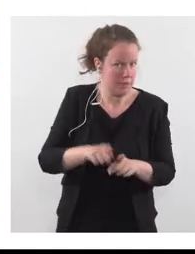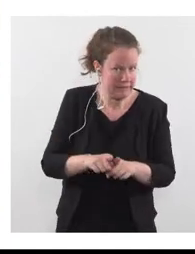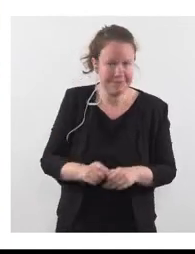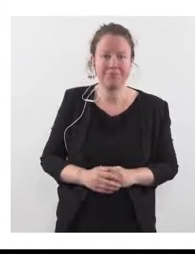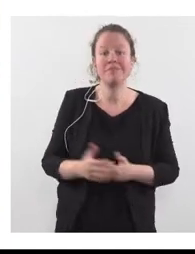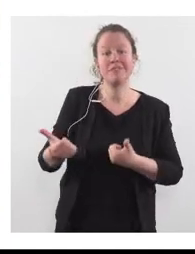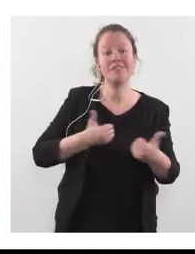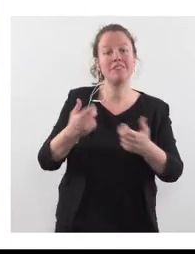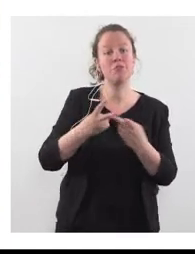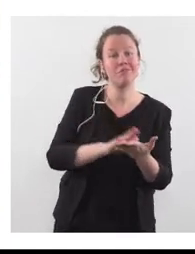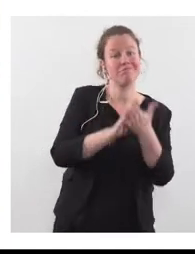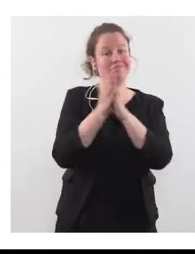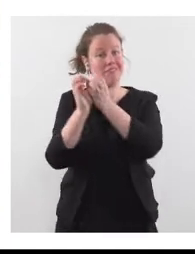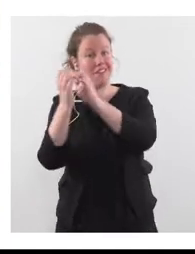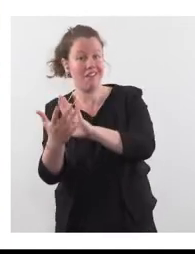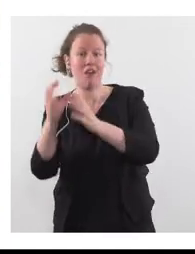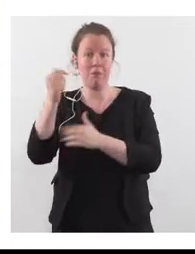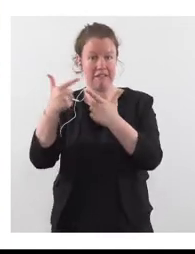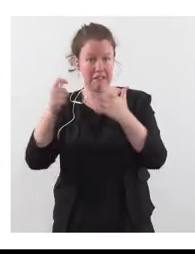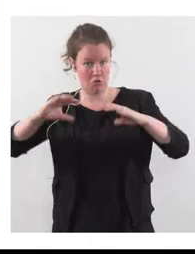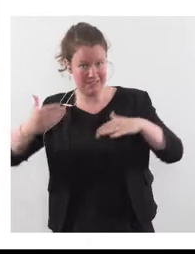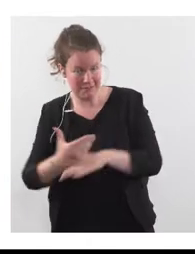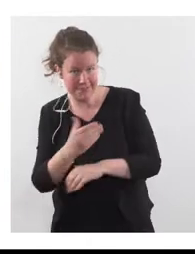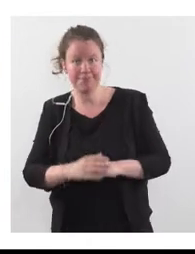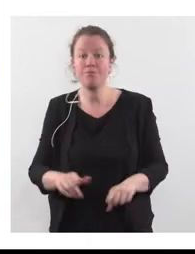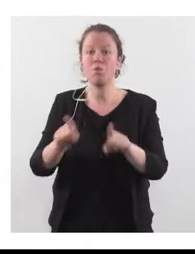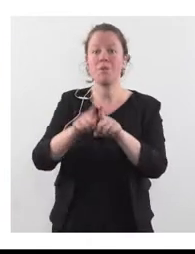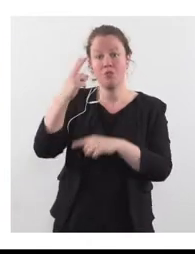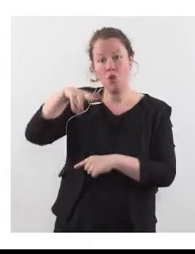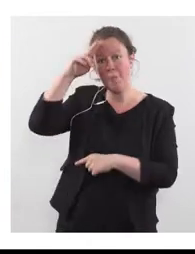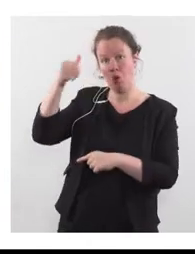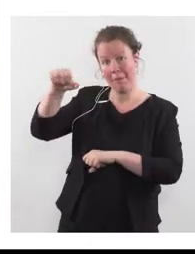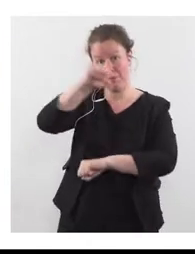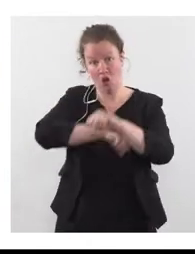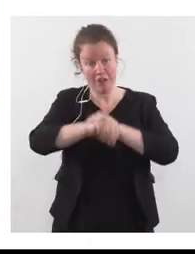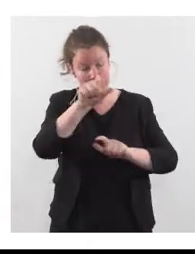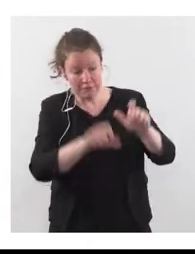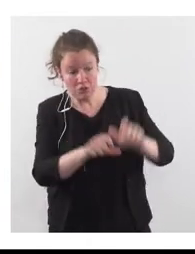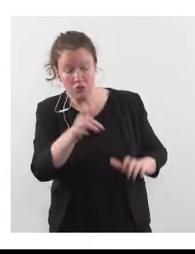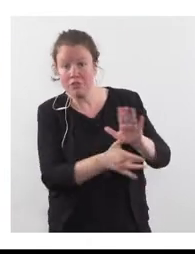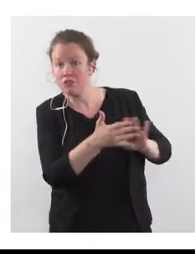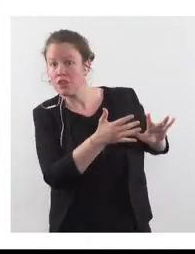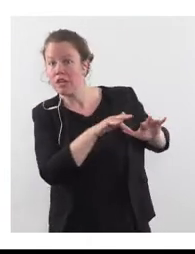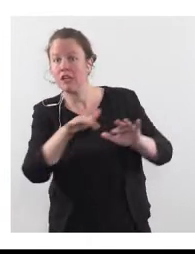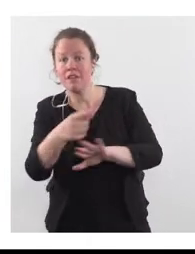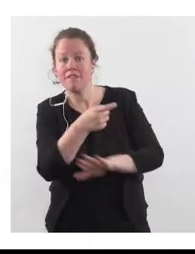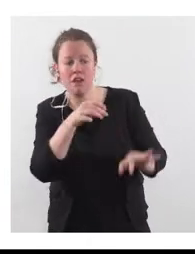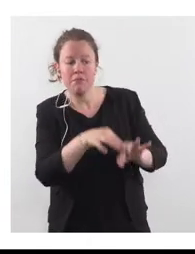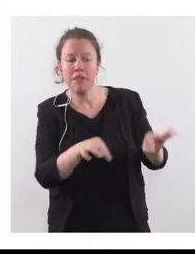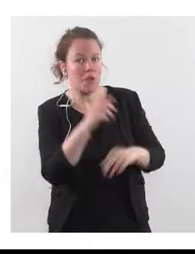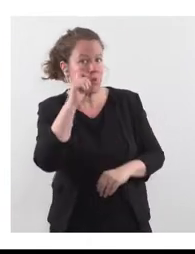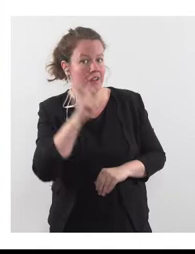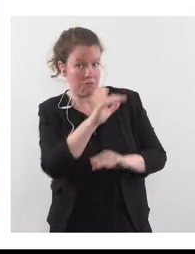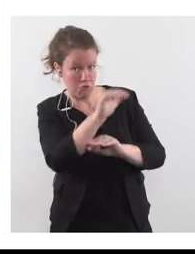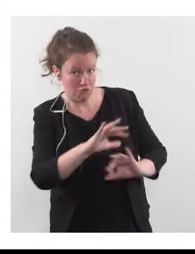mise en œuvre de la protection temporaire instaurée par l'Union européenne pour les réfugiés ukrainiens fuyant la guerre, sans oublier la protection des droits